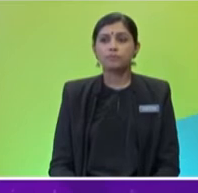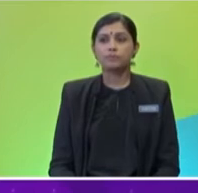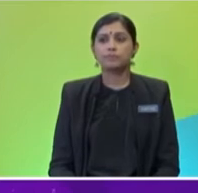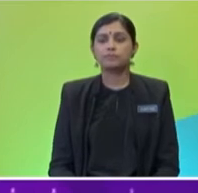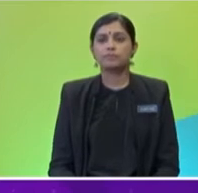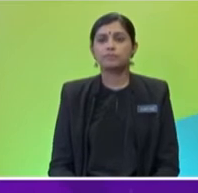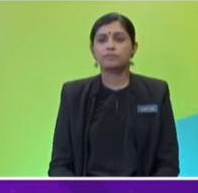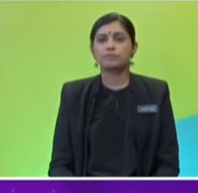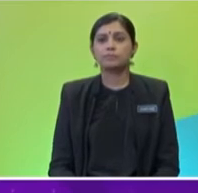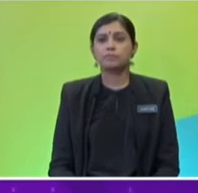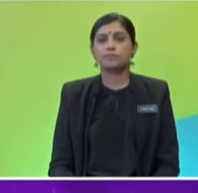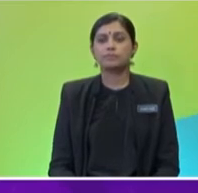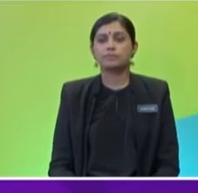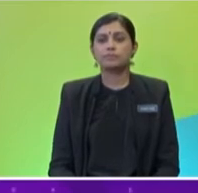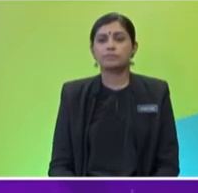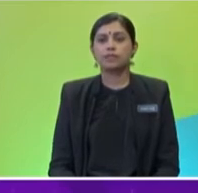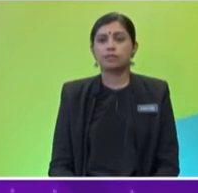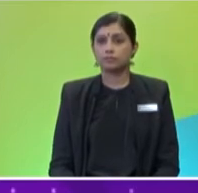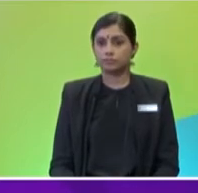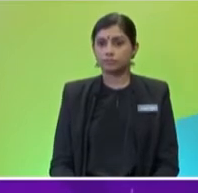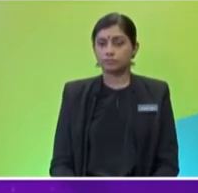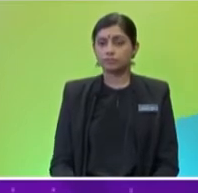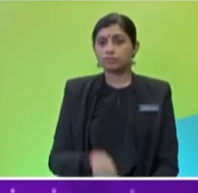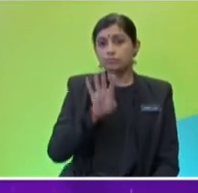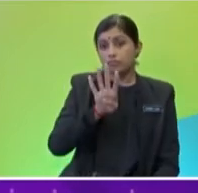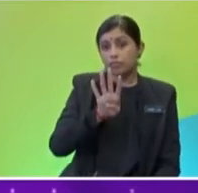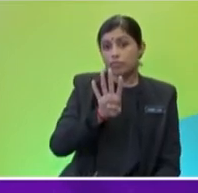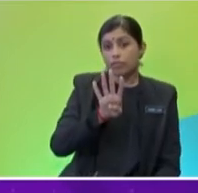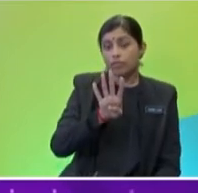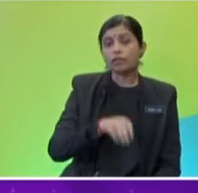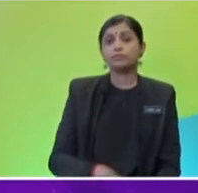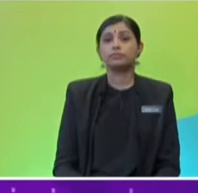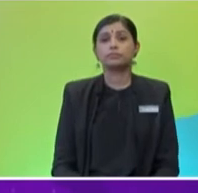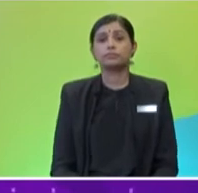Okey. Syamil jawab empat, cikgu. Syamil jawab empat. Ha.